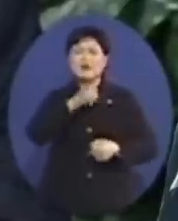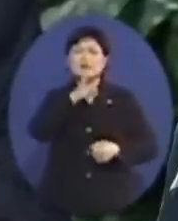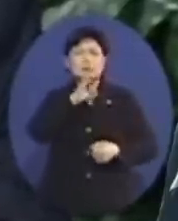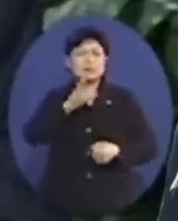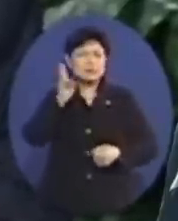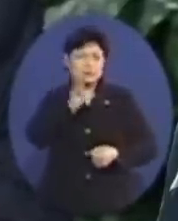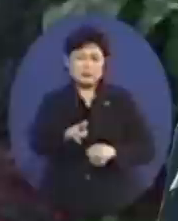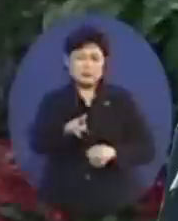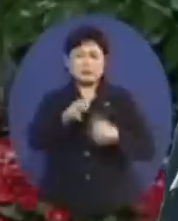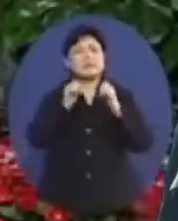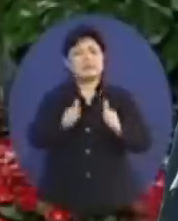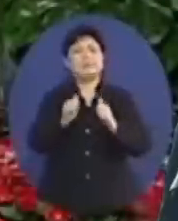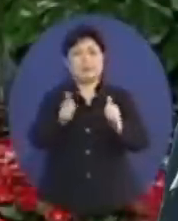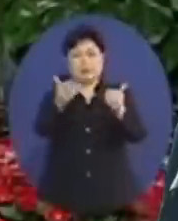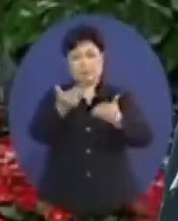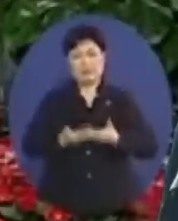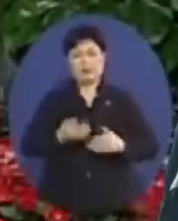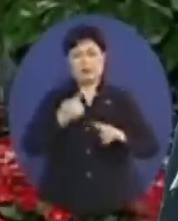받은 것입니다.